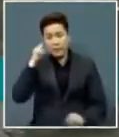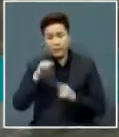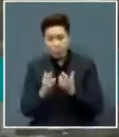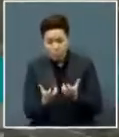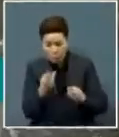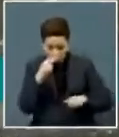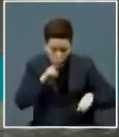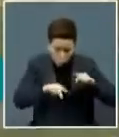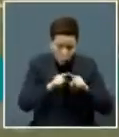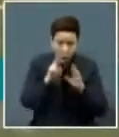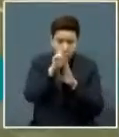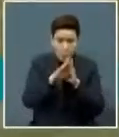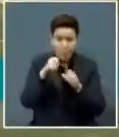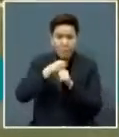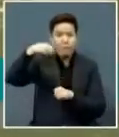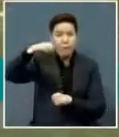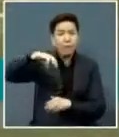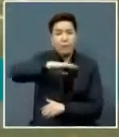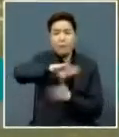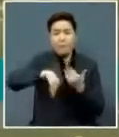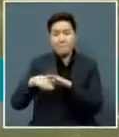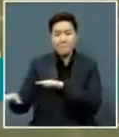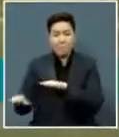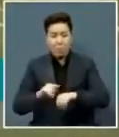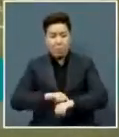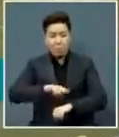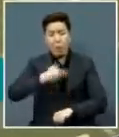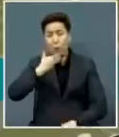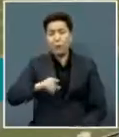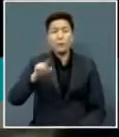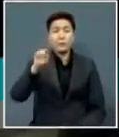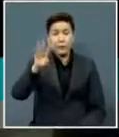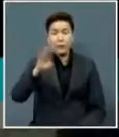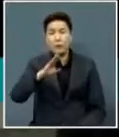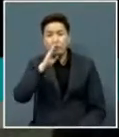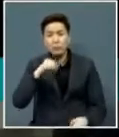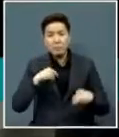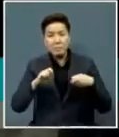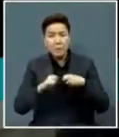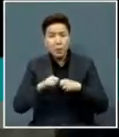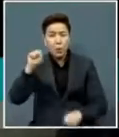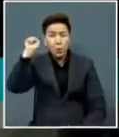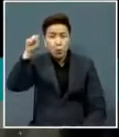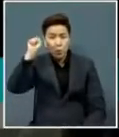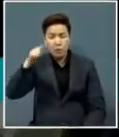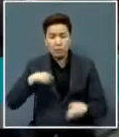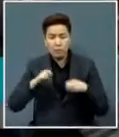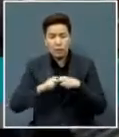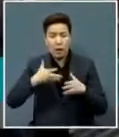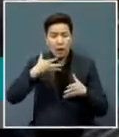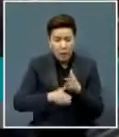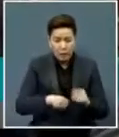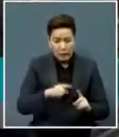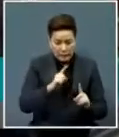คอุปกรณ์และระบบจ่ายไฟฟ้าให้พร้อมใช้งานตลอด24ชั่วโมงนะครับและถ้ามีกรณีเหตุฉุกเฉินและขัดข้องตาม